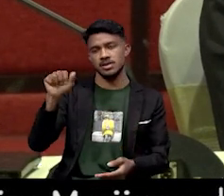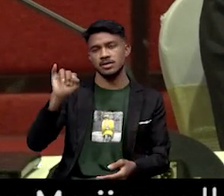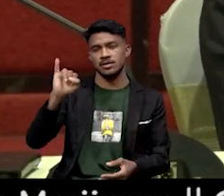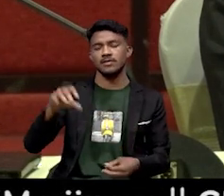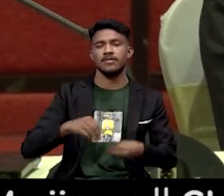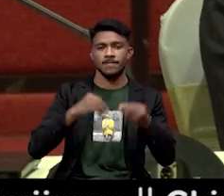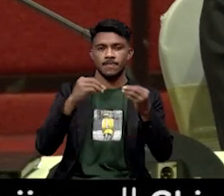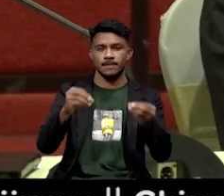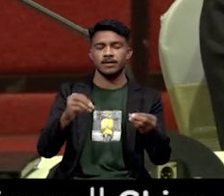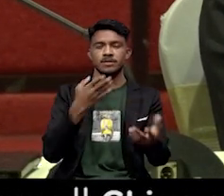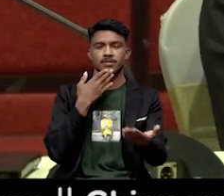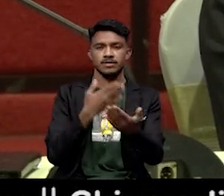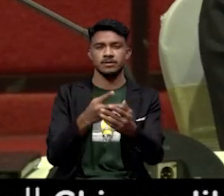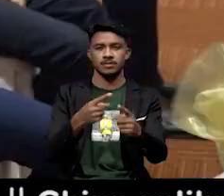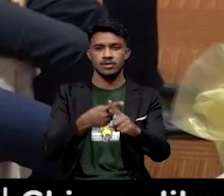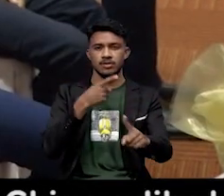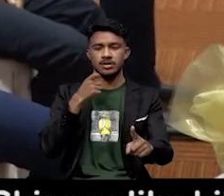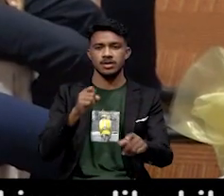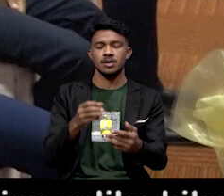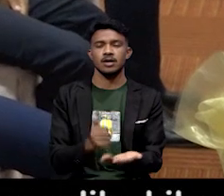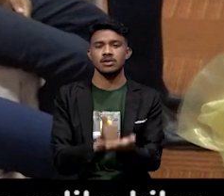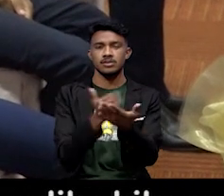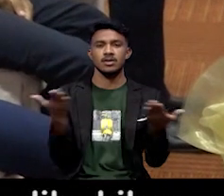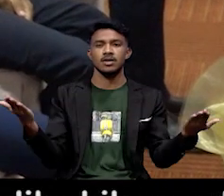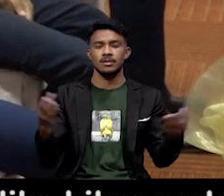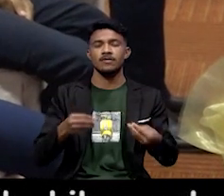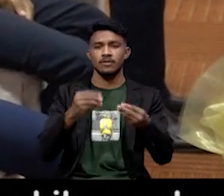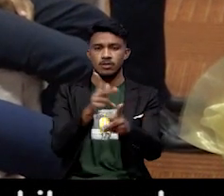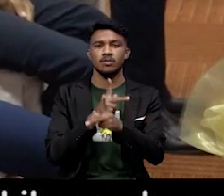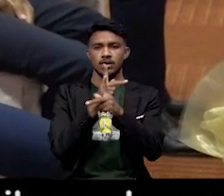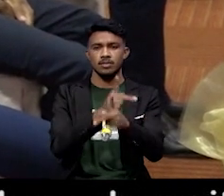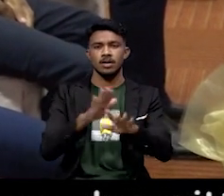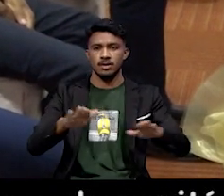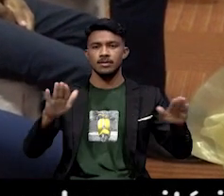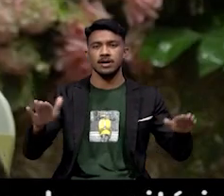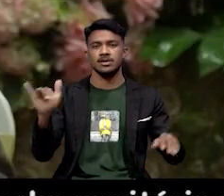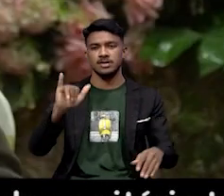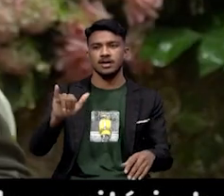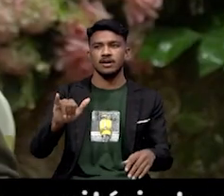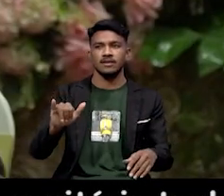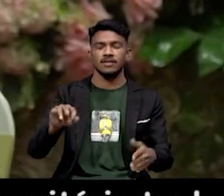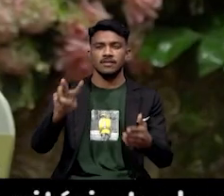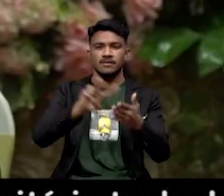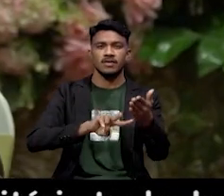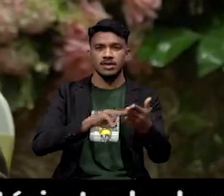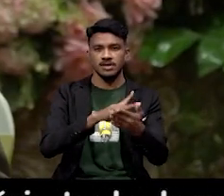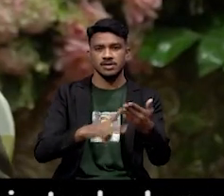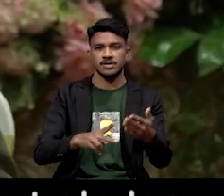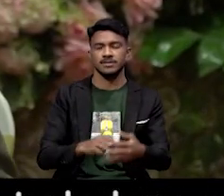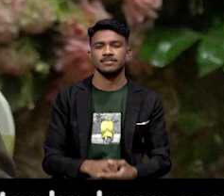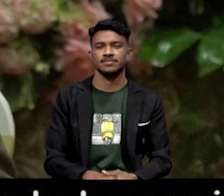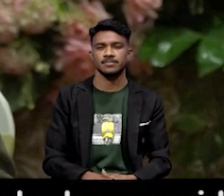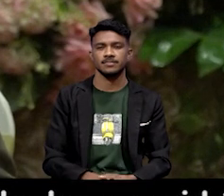supervisiona funcionamento husi facilidade nebe fornece cuidado ba Labarik sira. In relation to the children living in